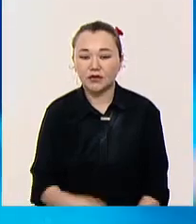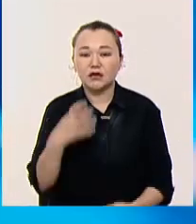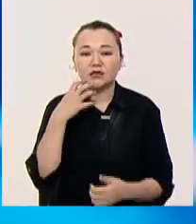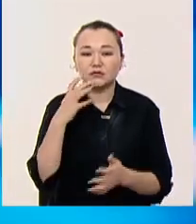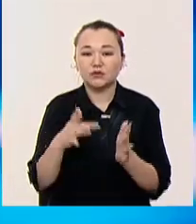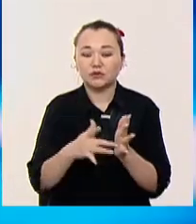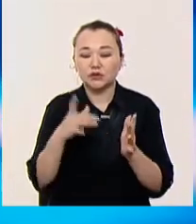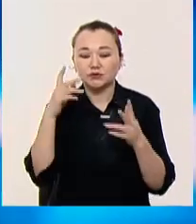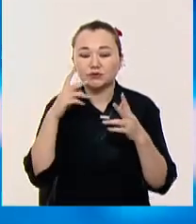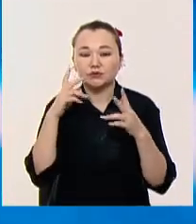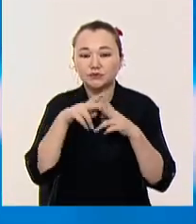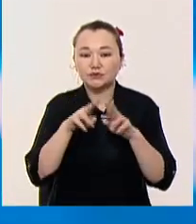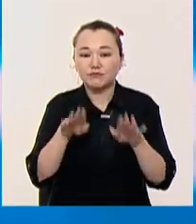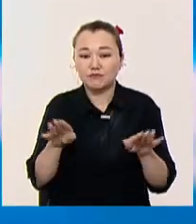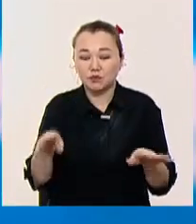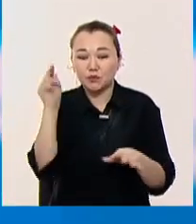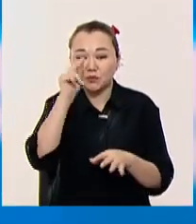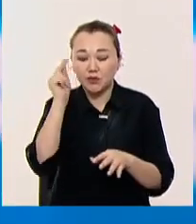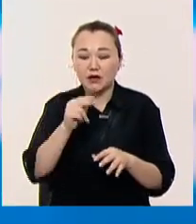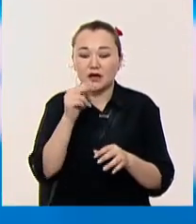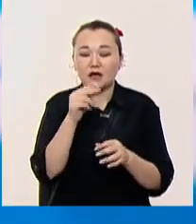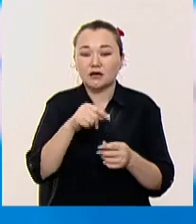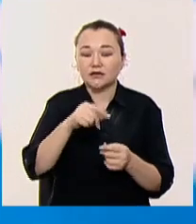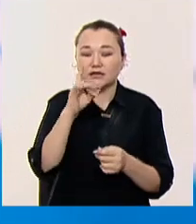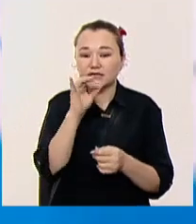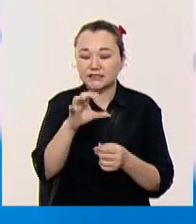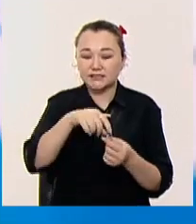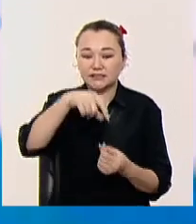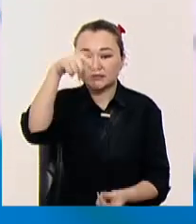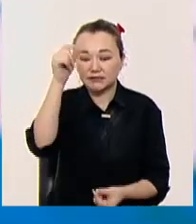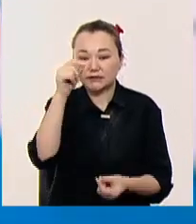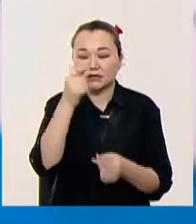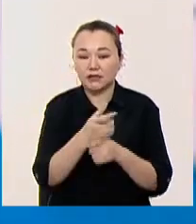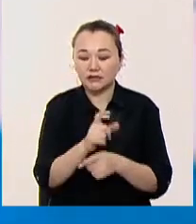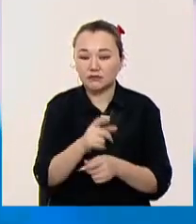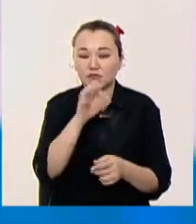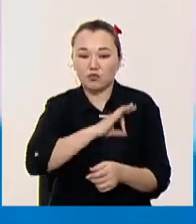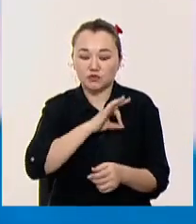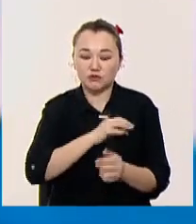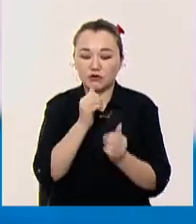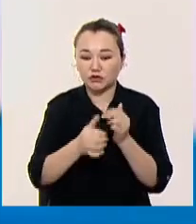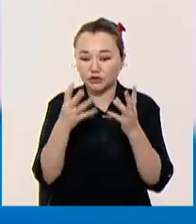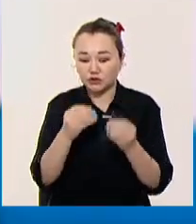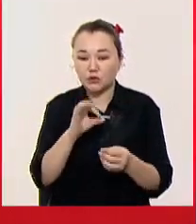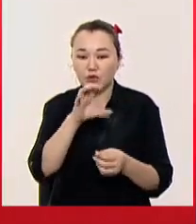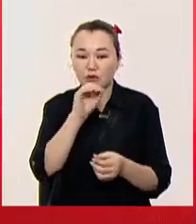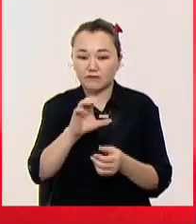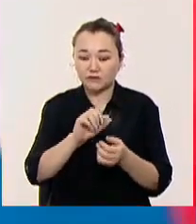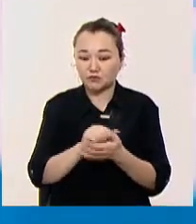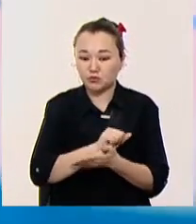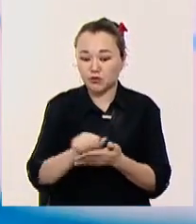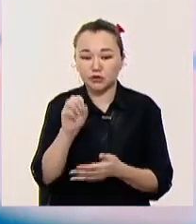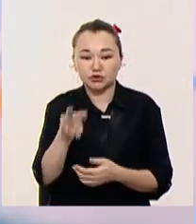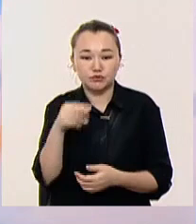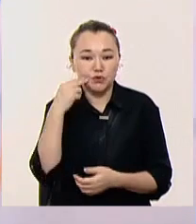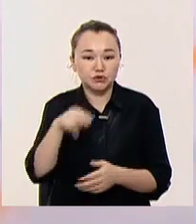Қызылордада студенттер күріштің сабағы мен қауызынан қағаз жасап жатыр. Бұл өнімнің сапасы күнделікті пайдаланып жүрген кеңсе қағаздарынан әлдеқайда жоғары